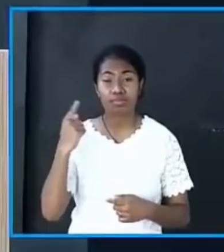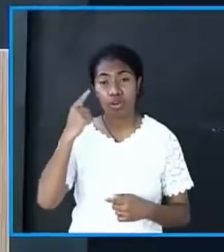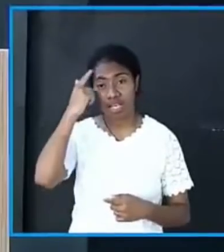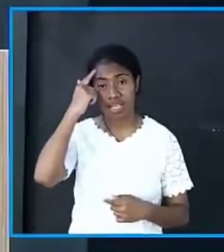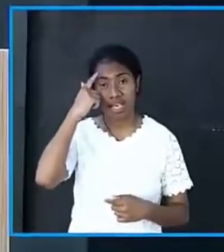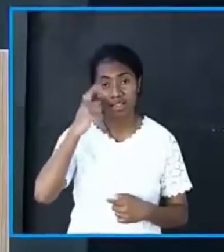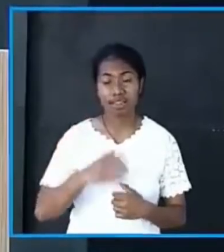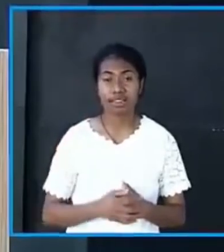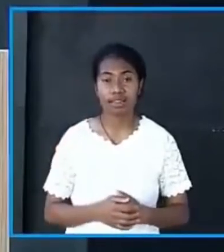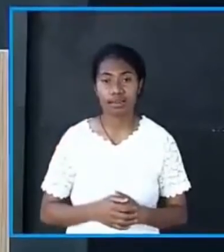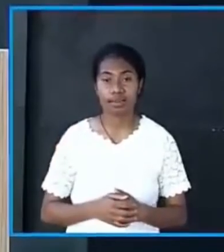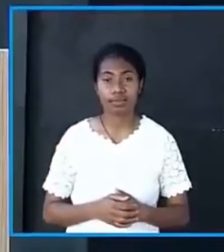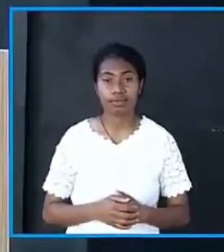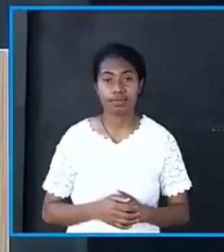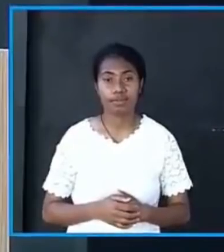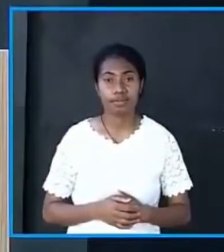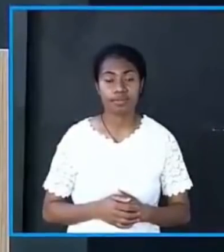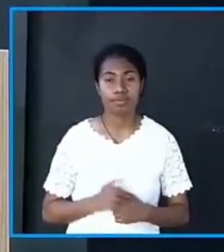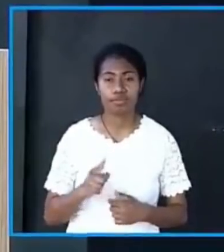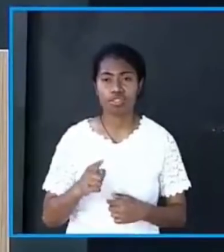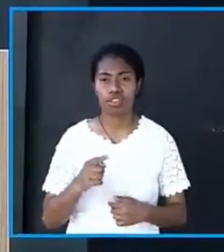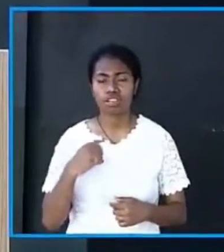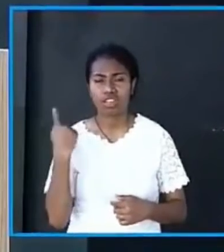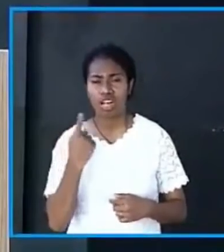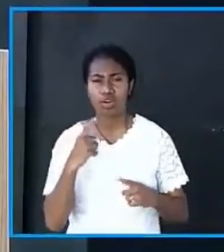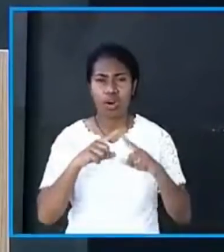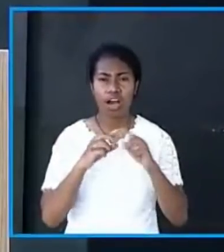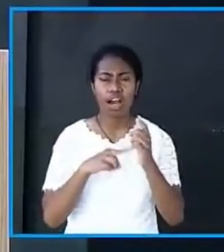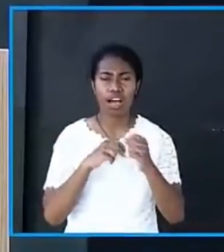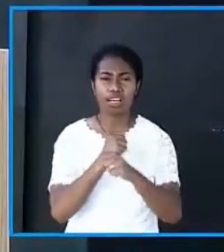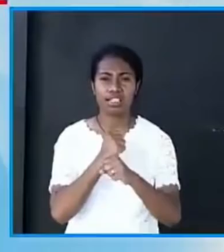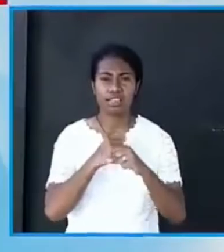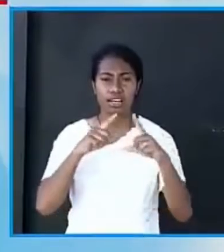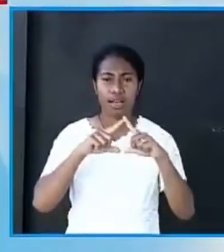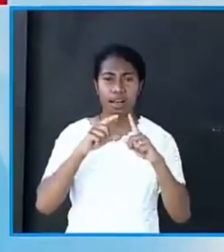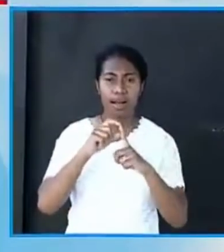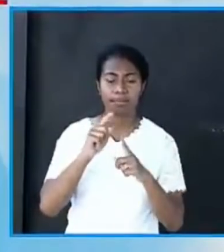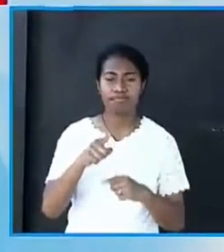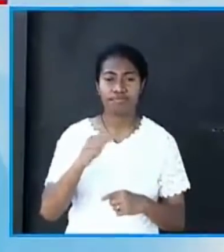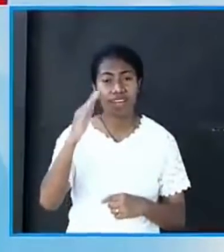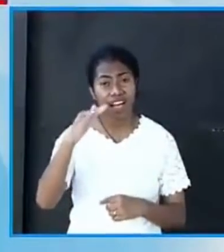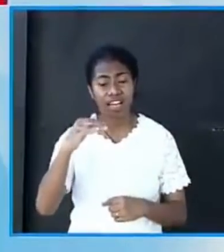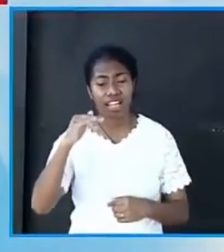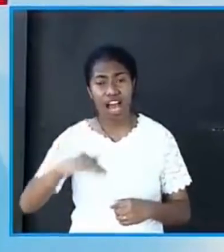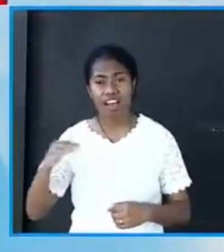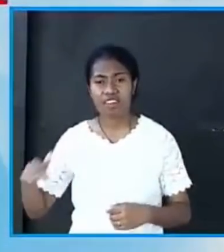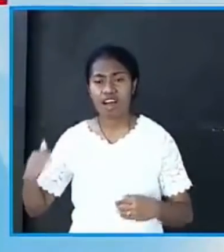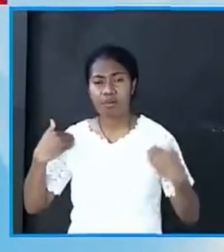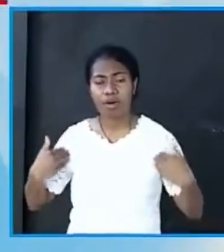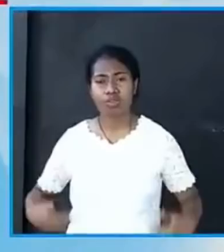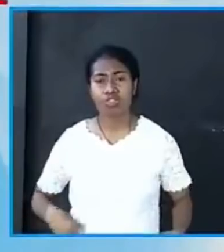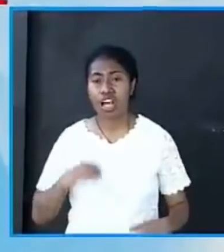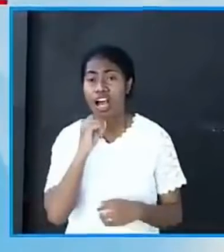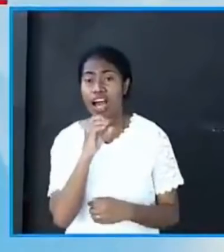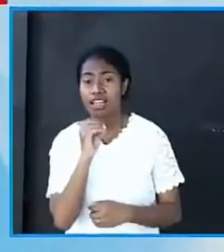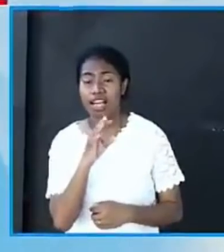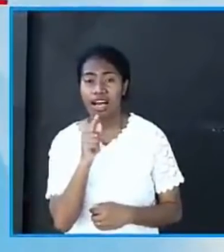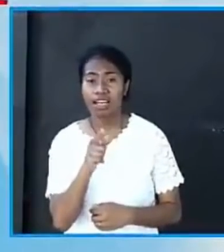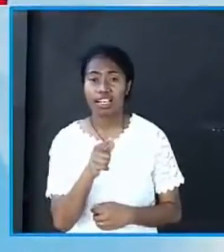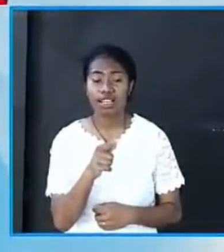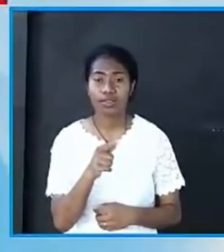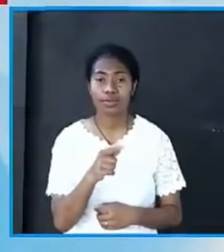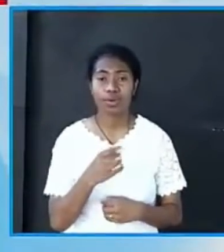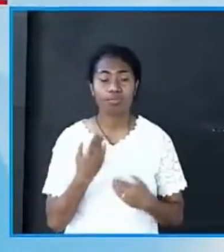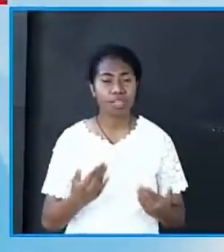virus pernah angkat atau anggap diri sebagai Allah yeskiel 28 E2 Hai anak manusia katakanlah kepada raja virus